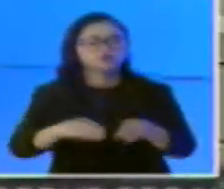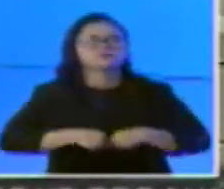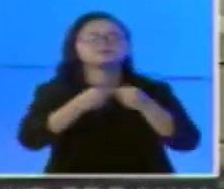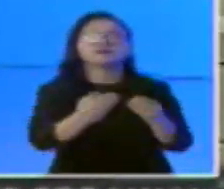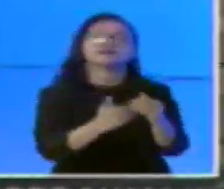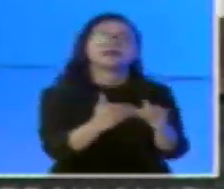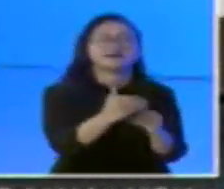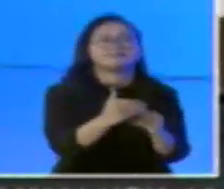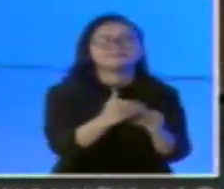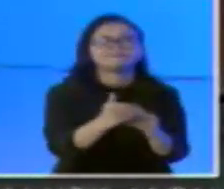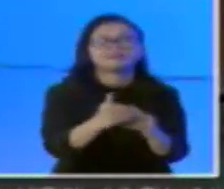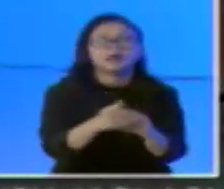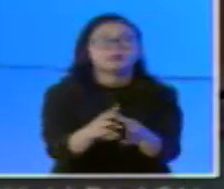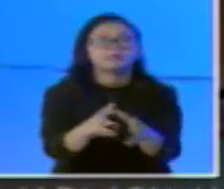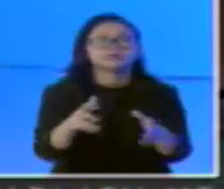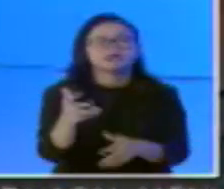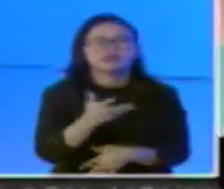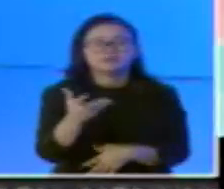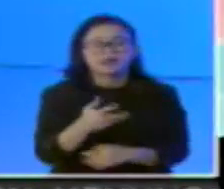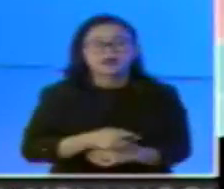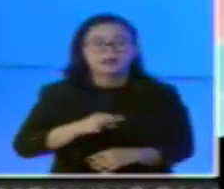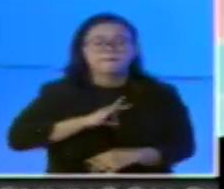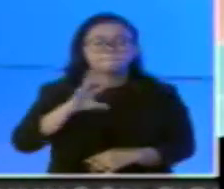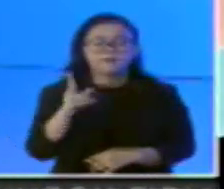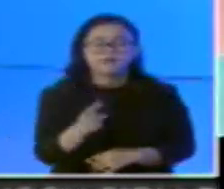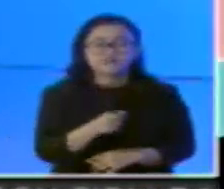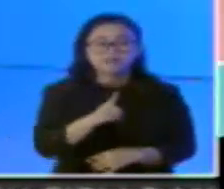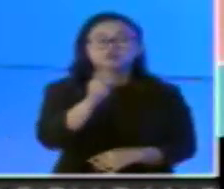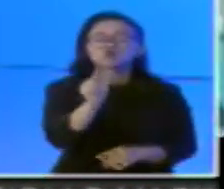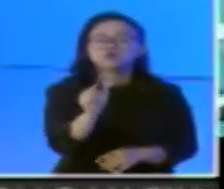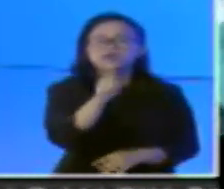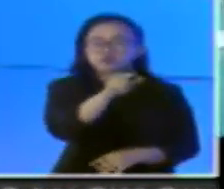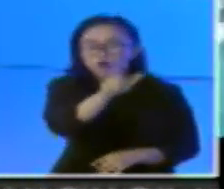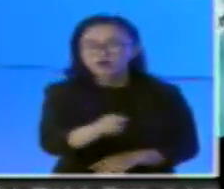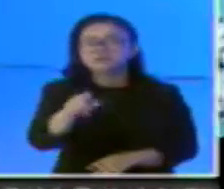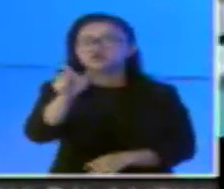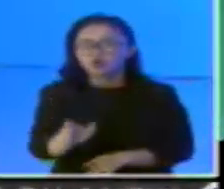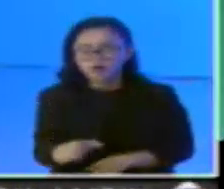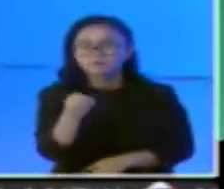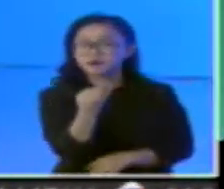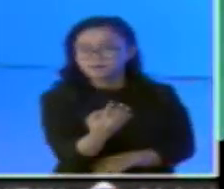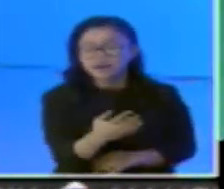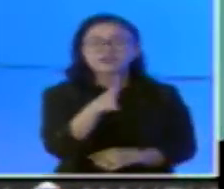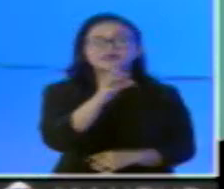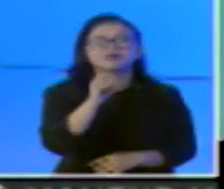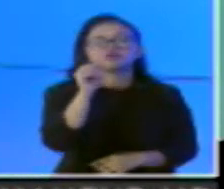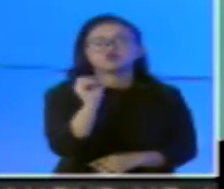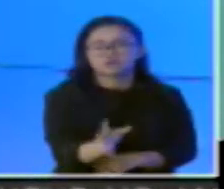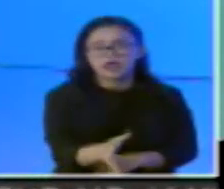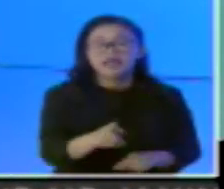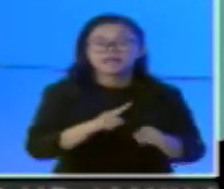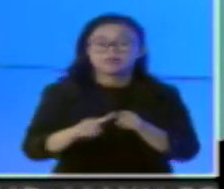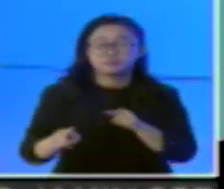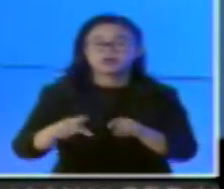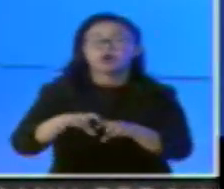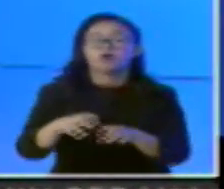2019. Bonus paling besar diberikan ke peraih medali emas nomor perorangan, yakni 500 juta rupiah. Sementara peraih